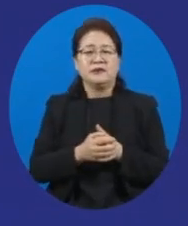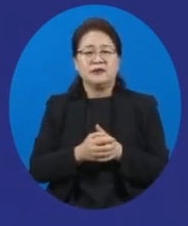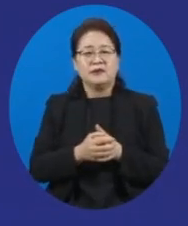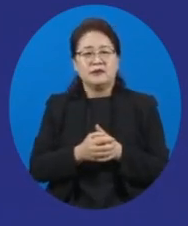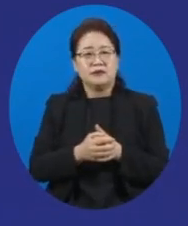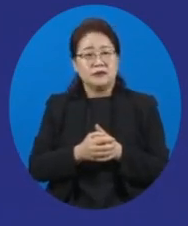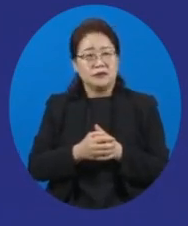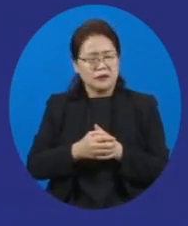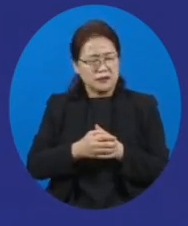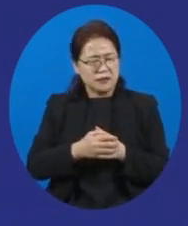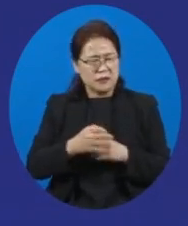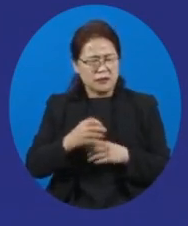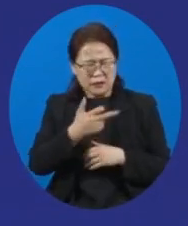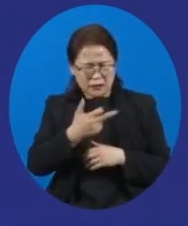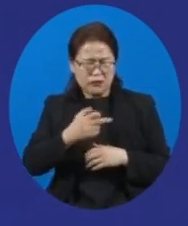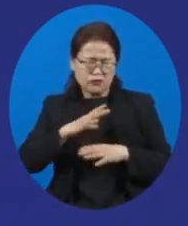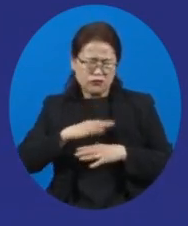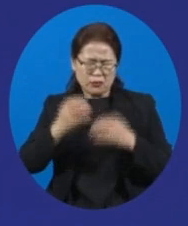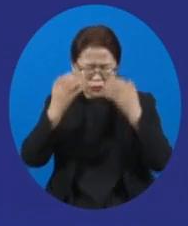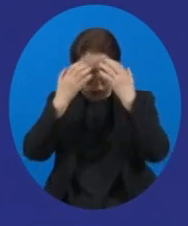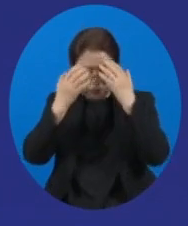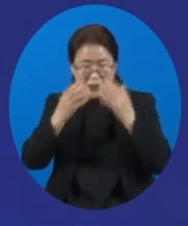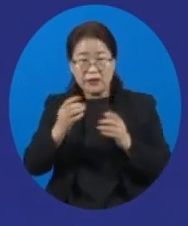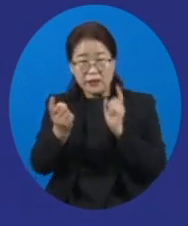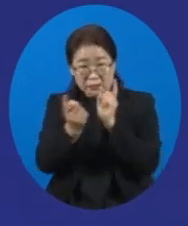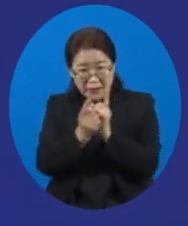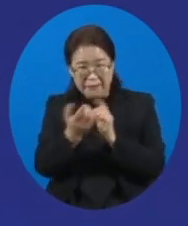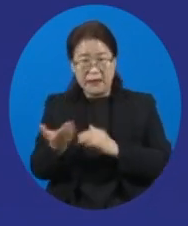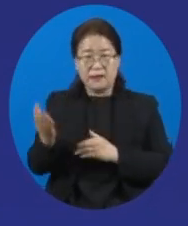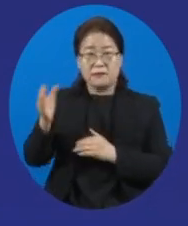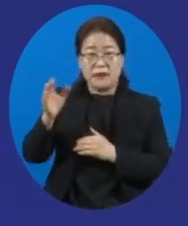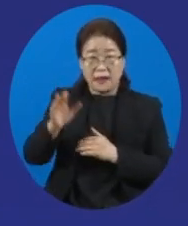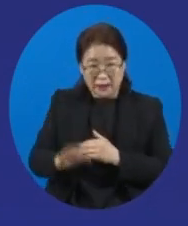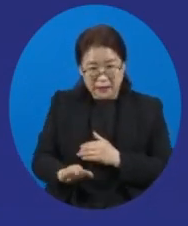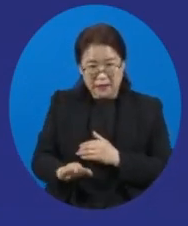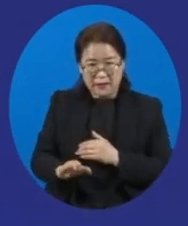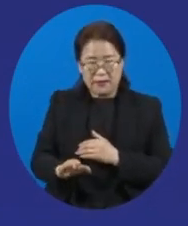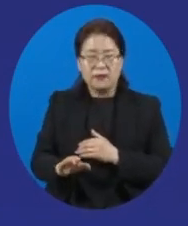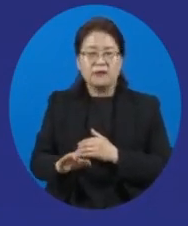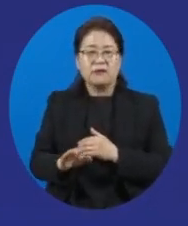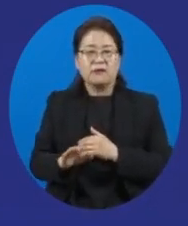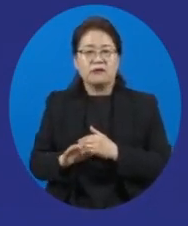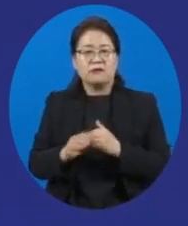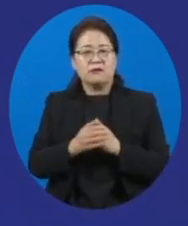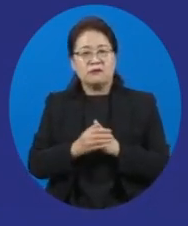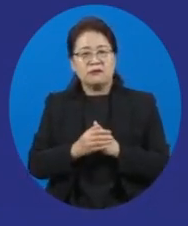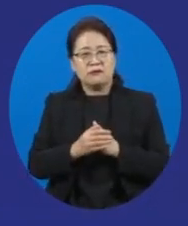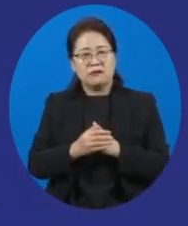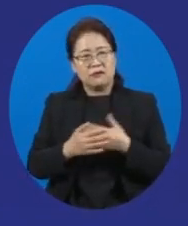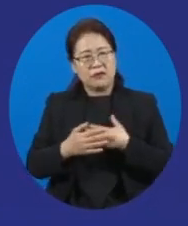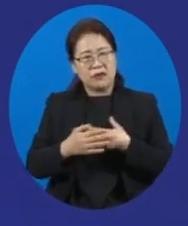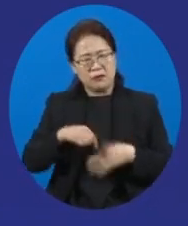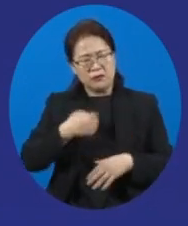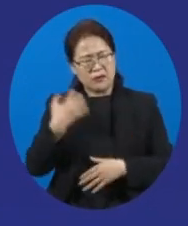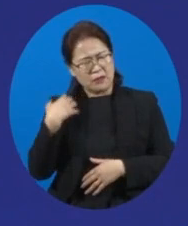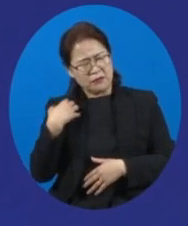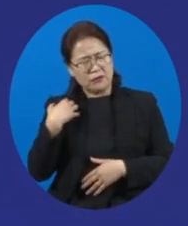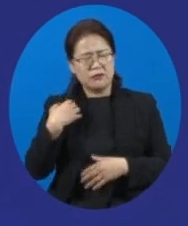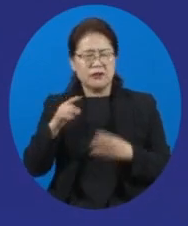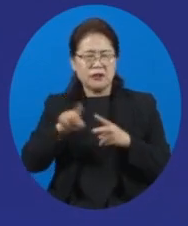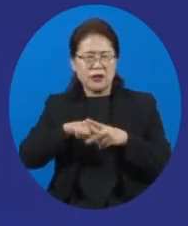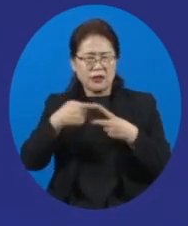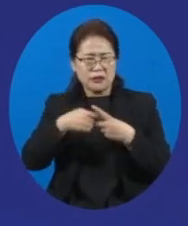엄청난 두려움, 고난이 있었지만 그 엄청난, 정말 내 힘으로는 감당할 수 없는, 이해할 수 없는 일들이